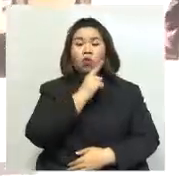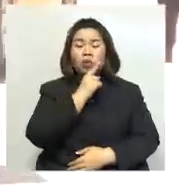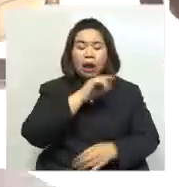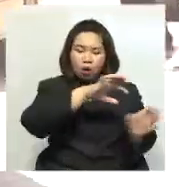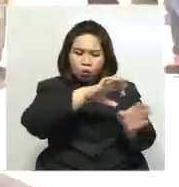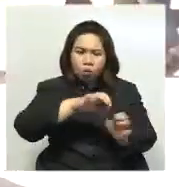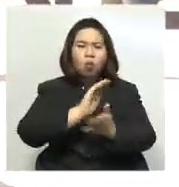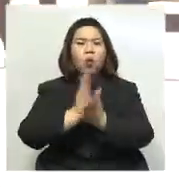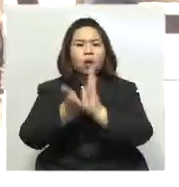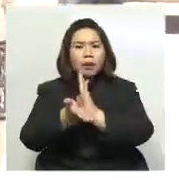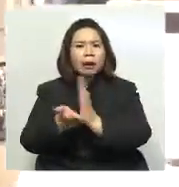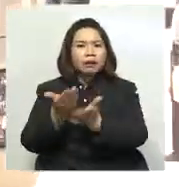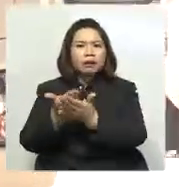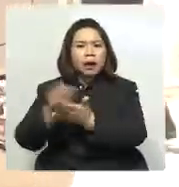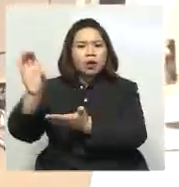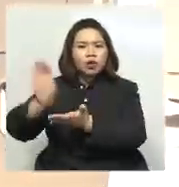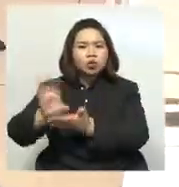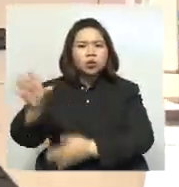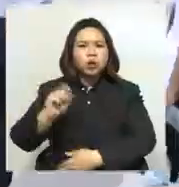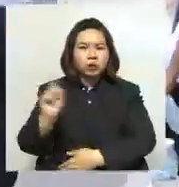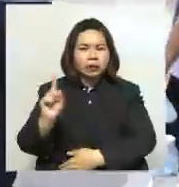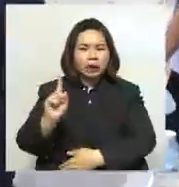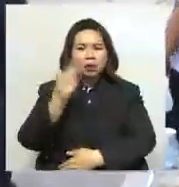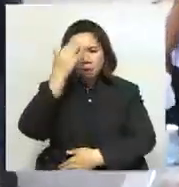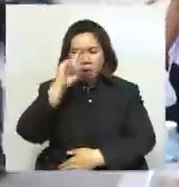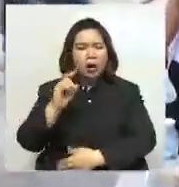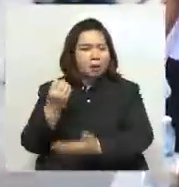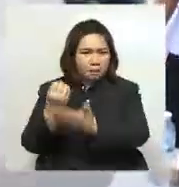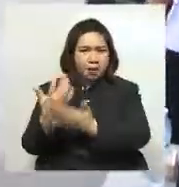การเช่าซื้อเพราะว่าภาระค่าใช้จ่ายนั้นก็ค่อนข้างสูงอยู่ค่ะ